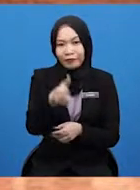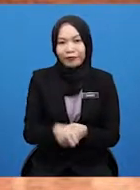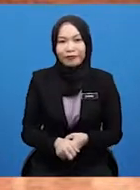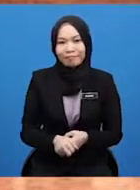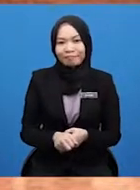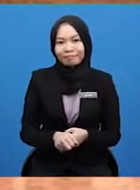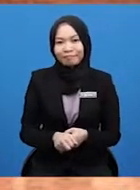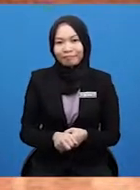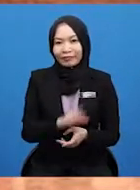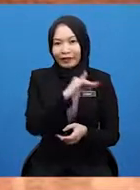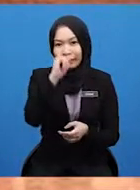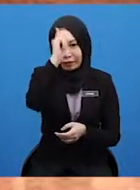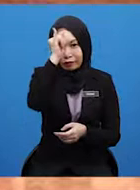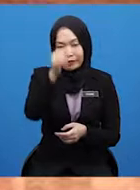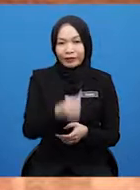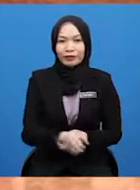Elemen yang dimaksudkan ialah